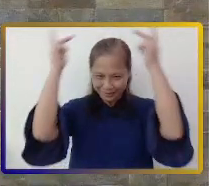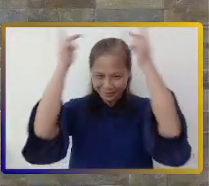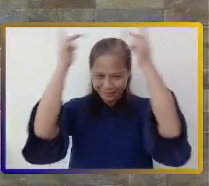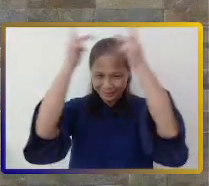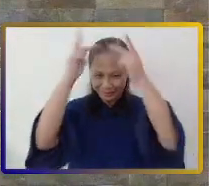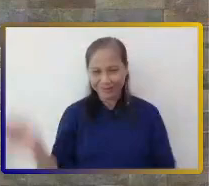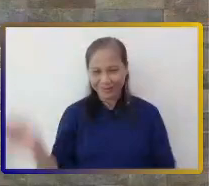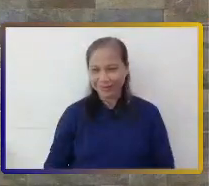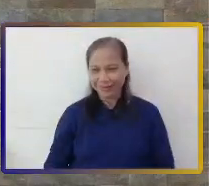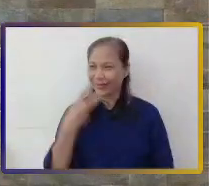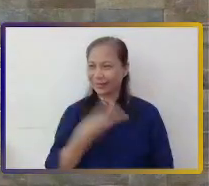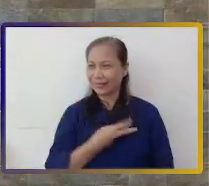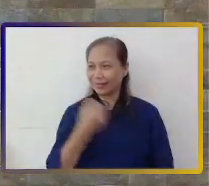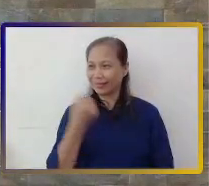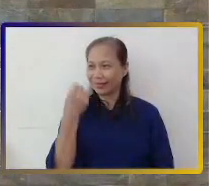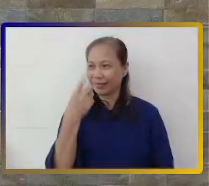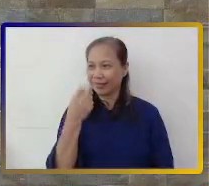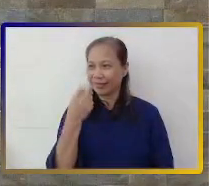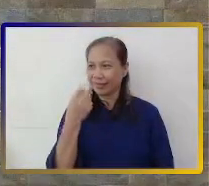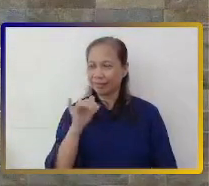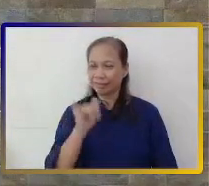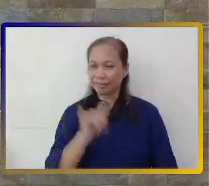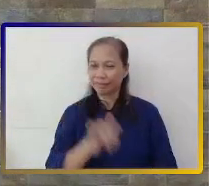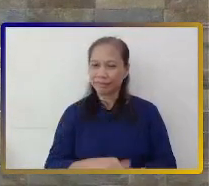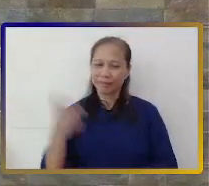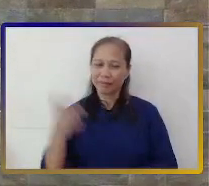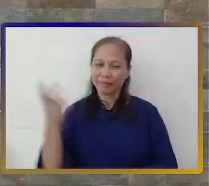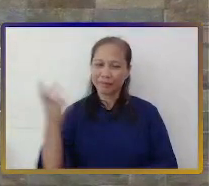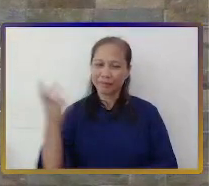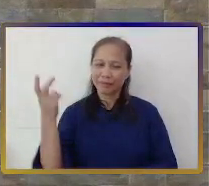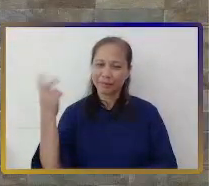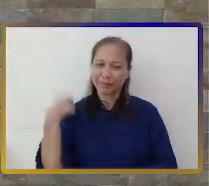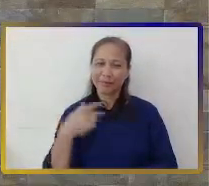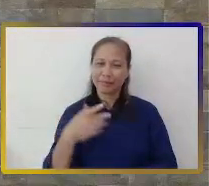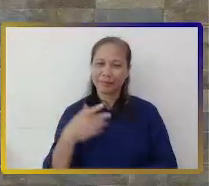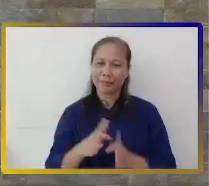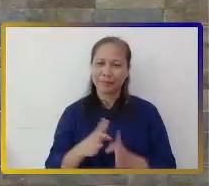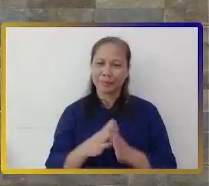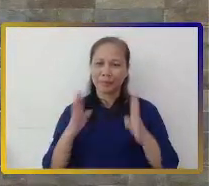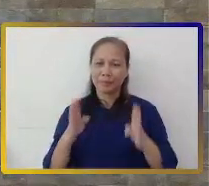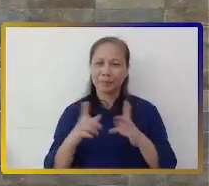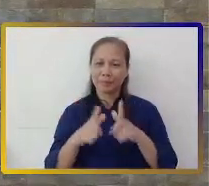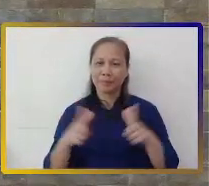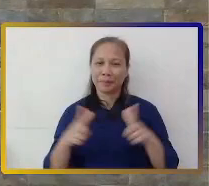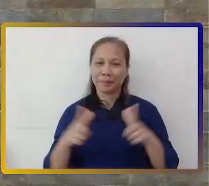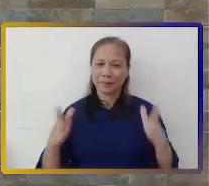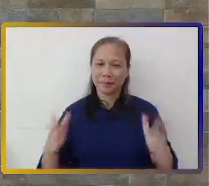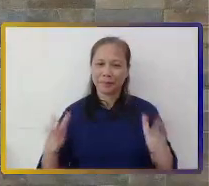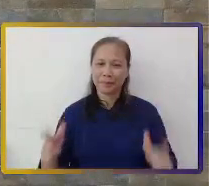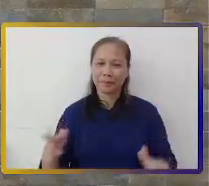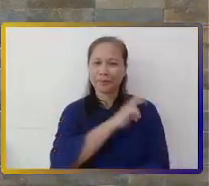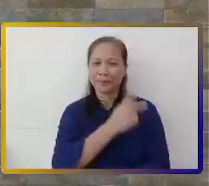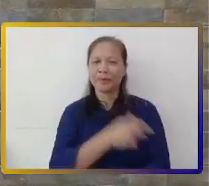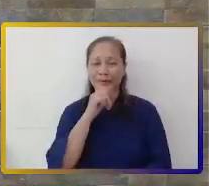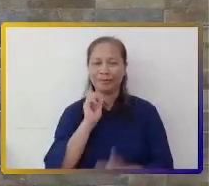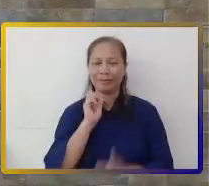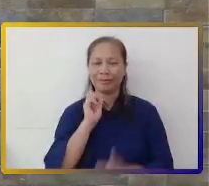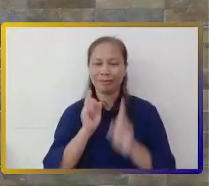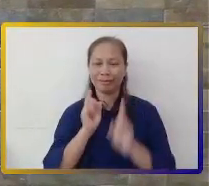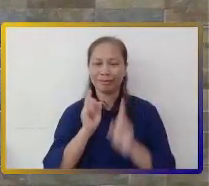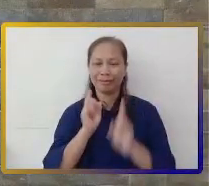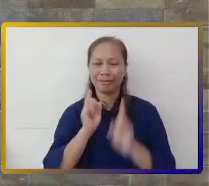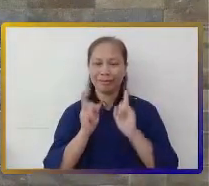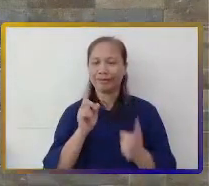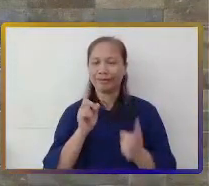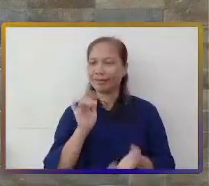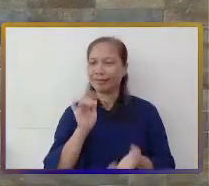you see that which is yun talaga yung pinak may may matinding kapangyarihan you see now hindi natin pag-uusapan yan okay Kasi hindi